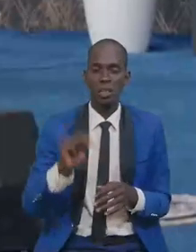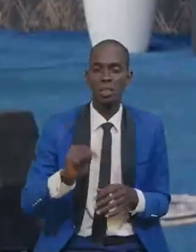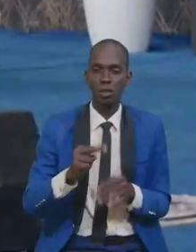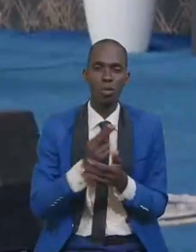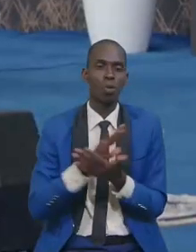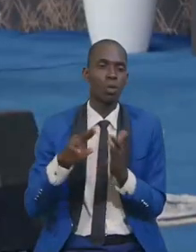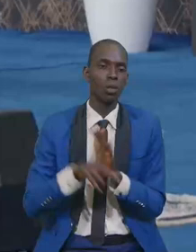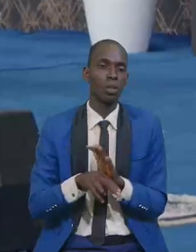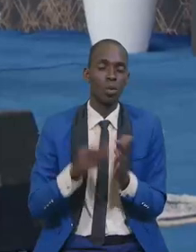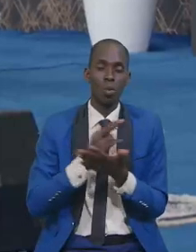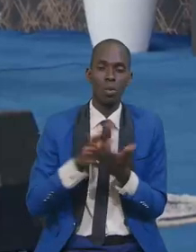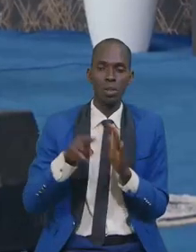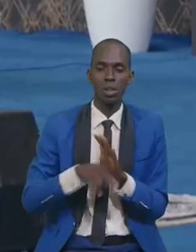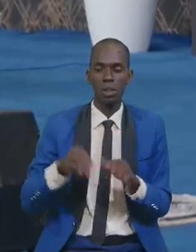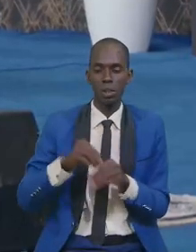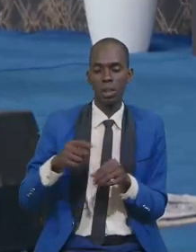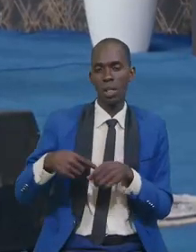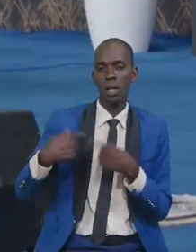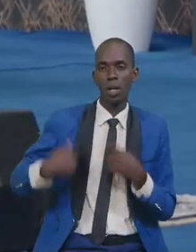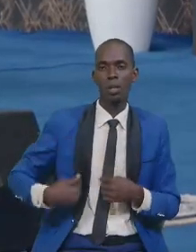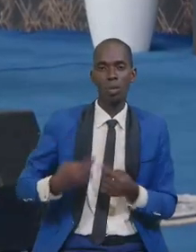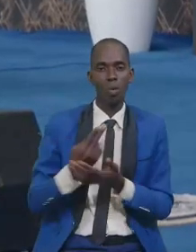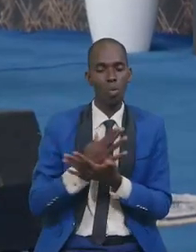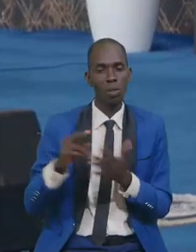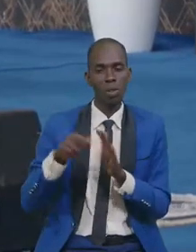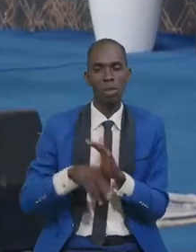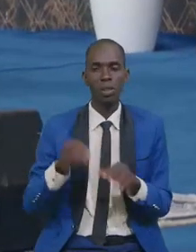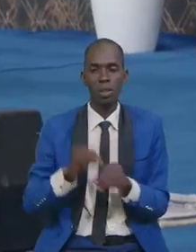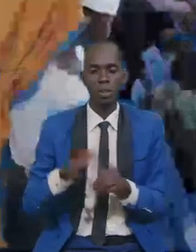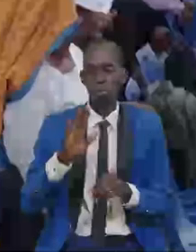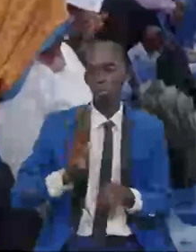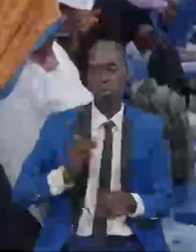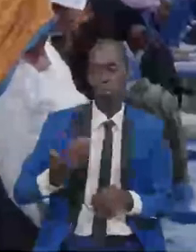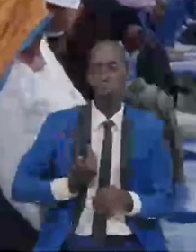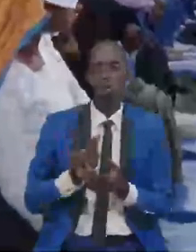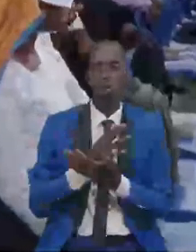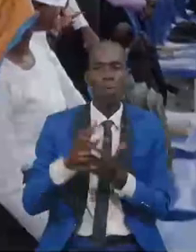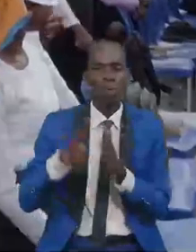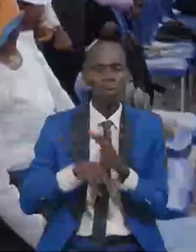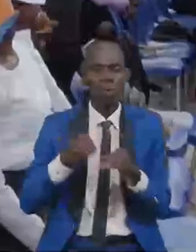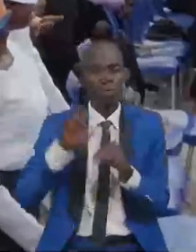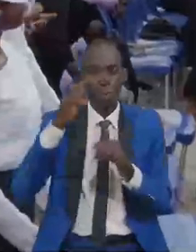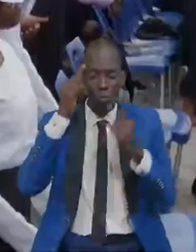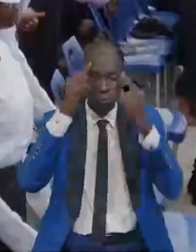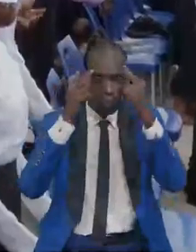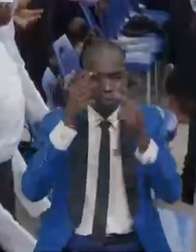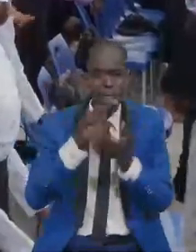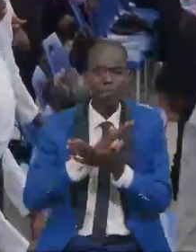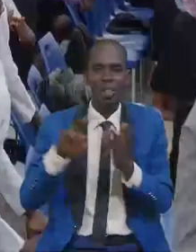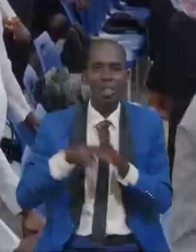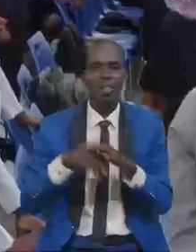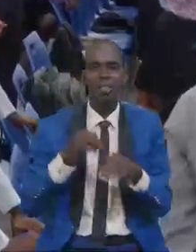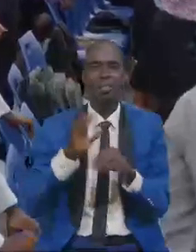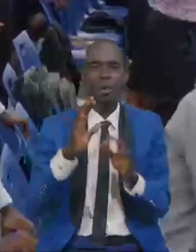Il faut la sainteté de cœur. La sainteté dans ton âme, la sainteté dans tes pensées, la sainteté dans